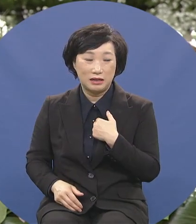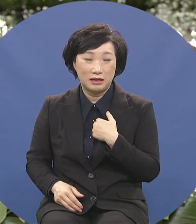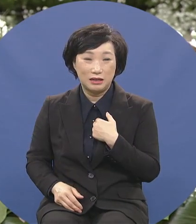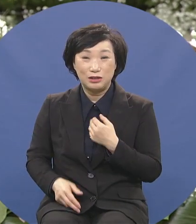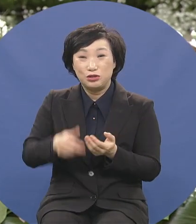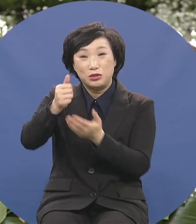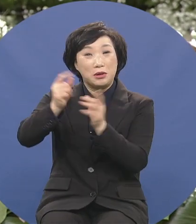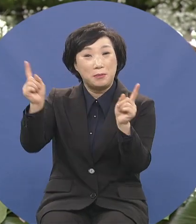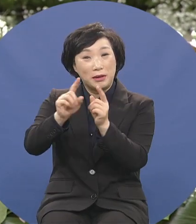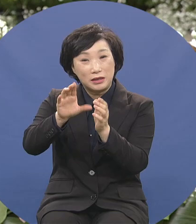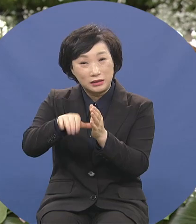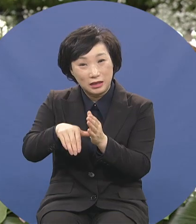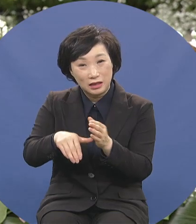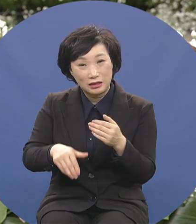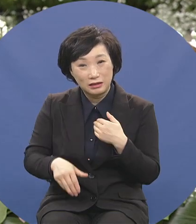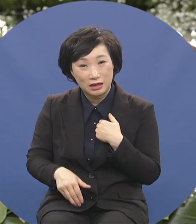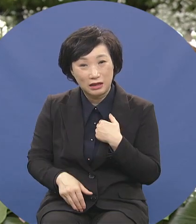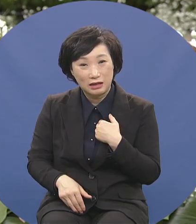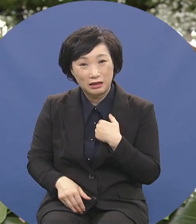주님을 뵐 때,